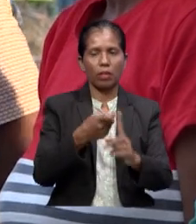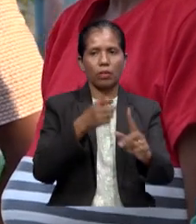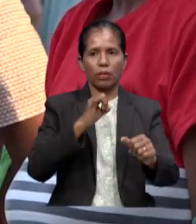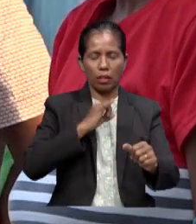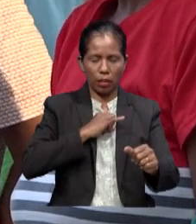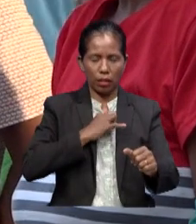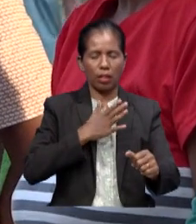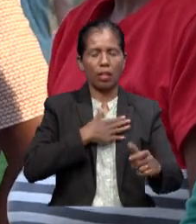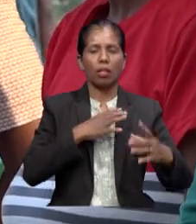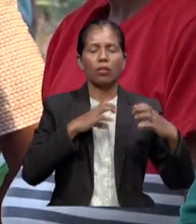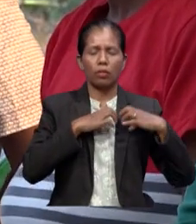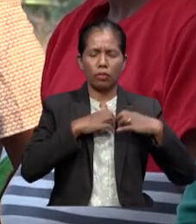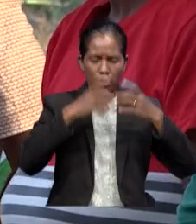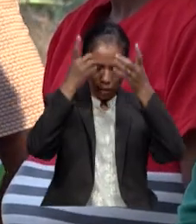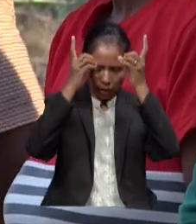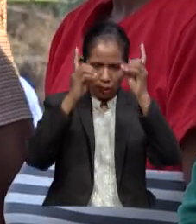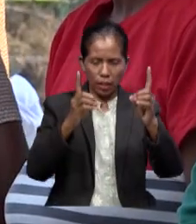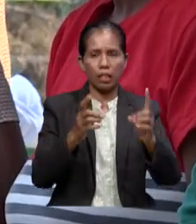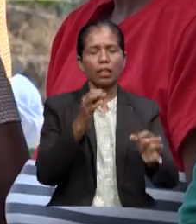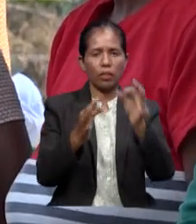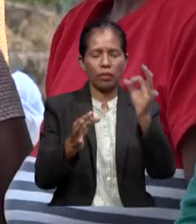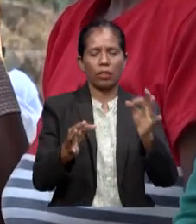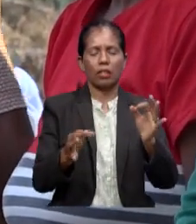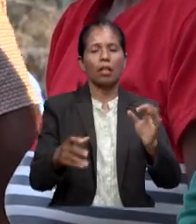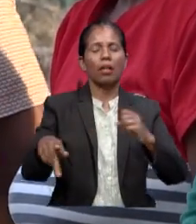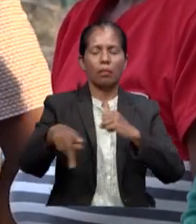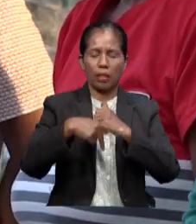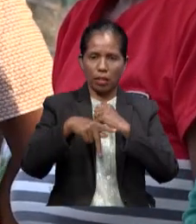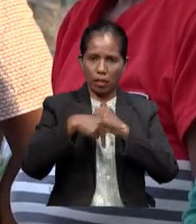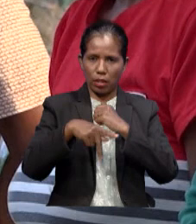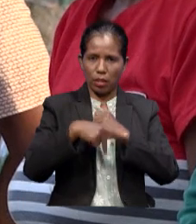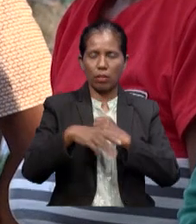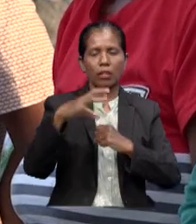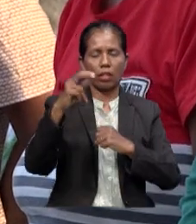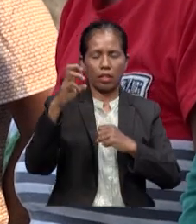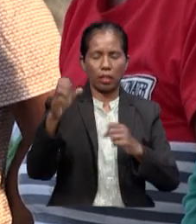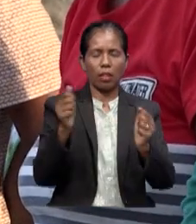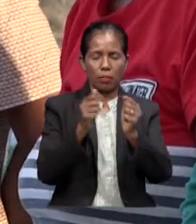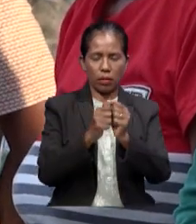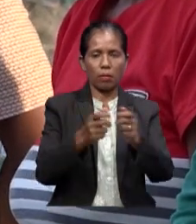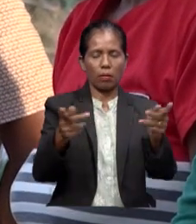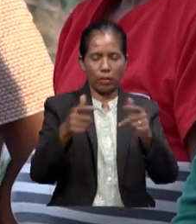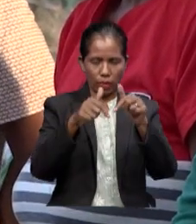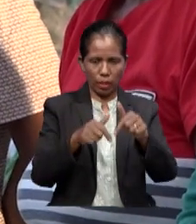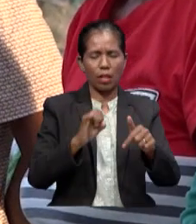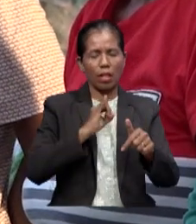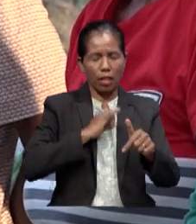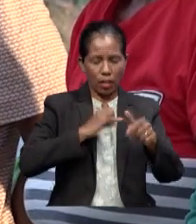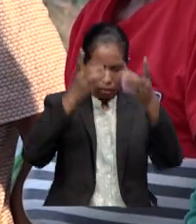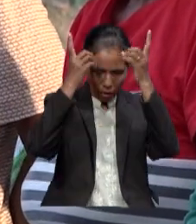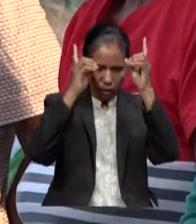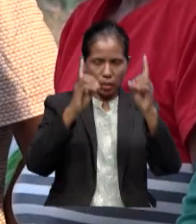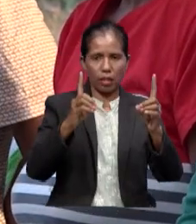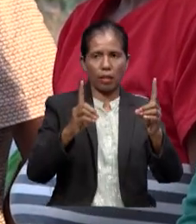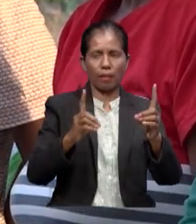ne fuan de sindikata mas ke apa nano estrutura la marca presencia fat ini dene hau de sindikata apa nana